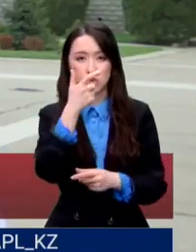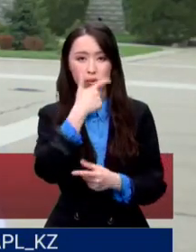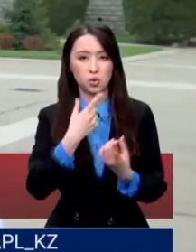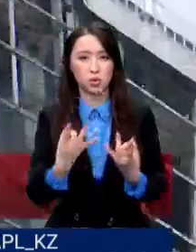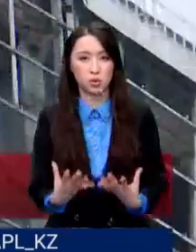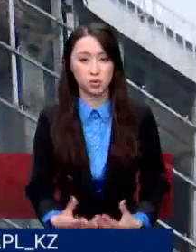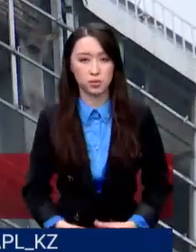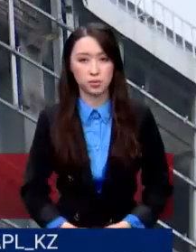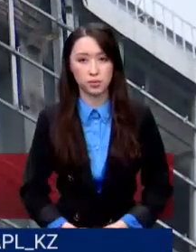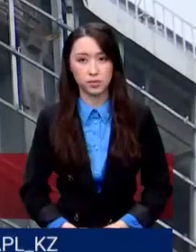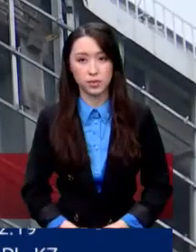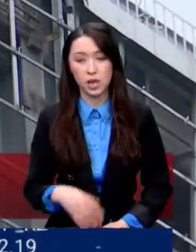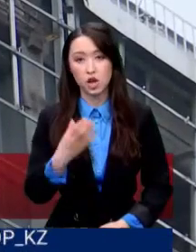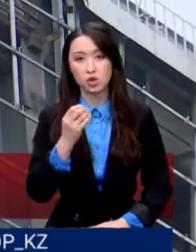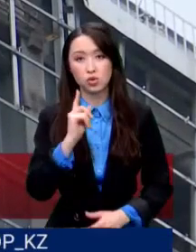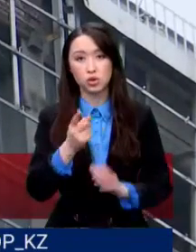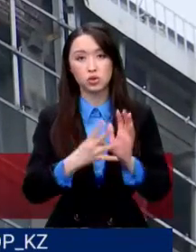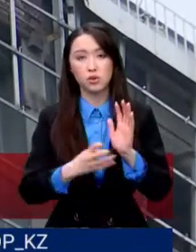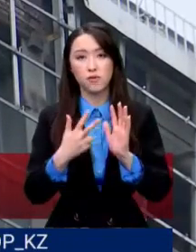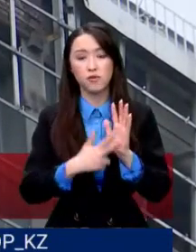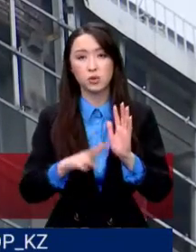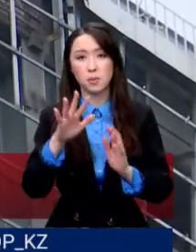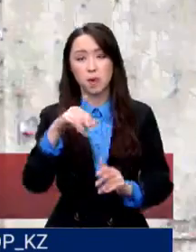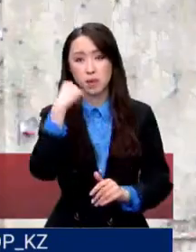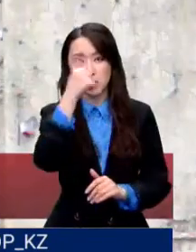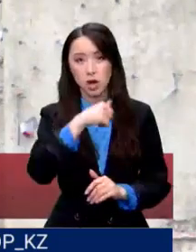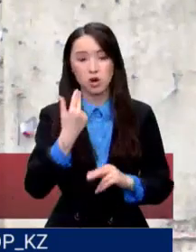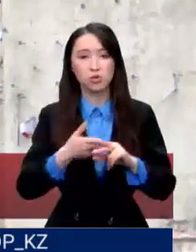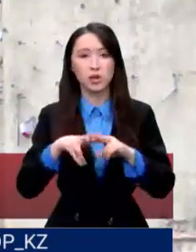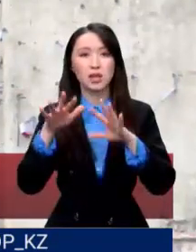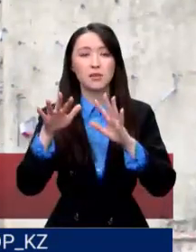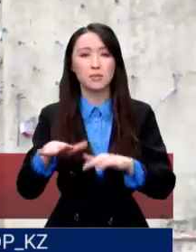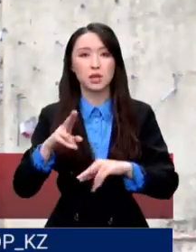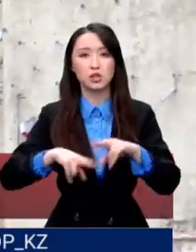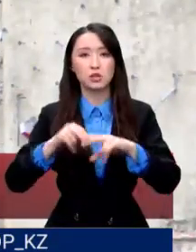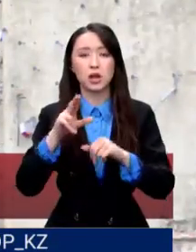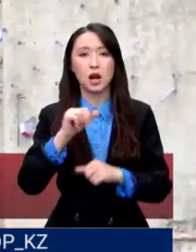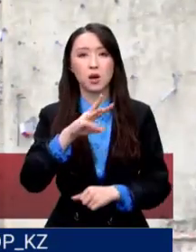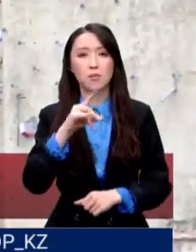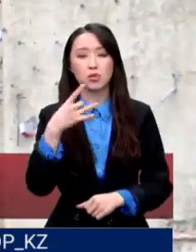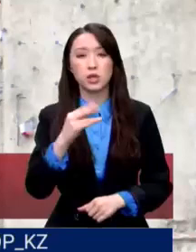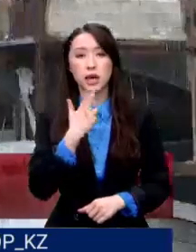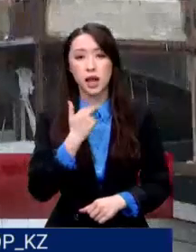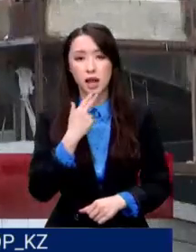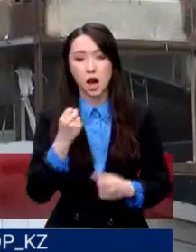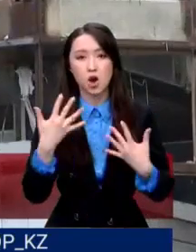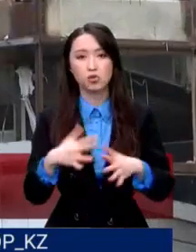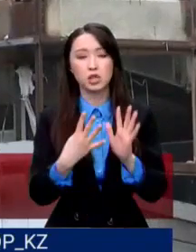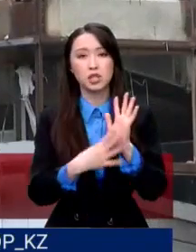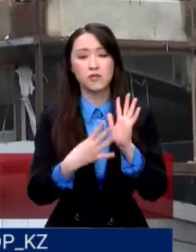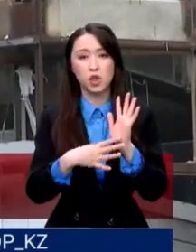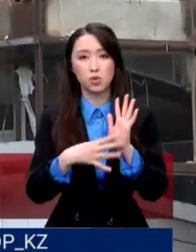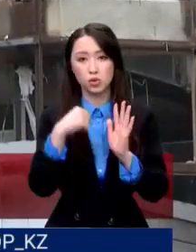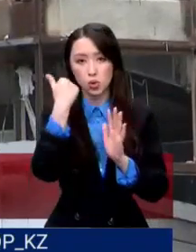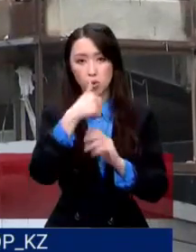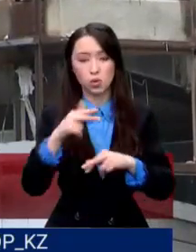скромной. Еще в 1985 году этот объект возводили как музей Ленина, а уже в 90-х